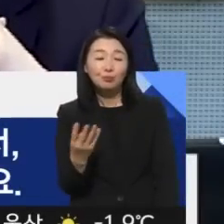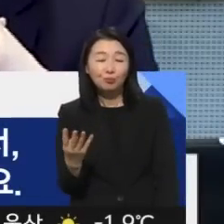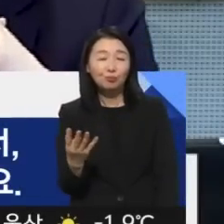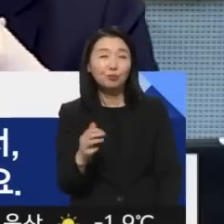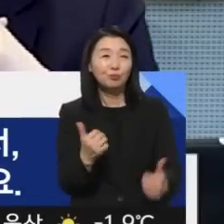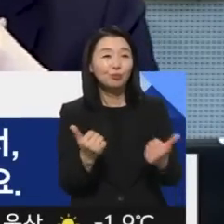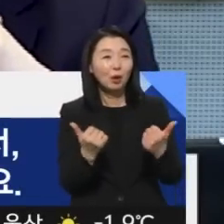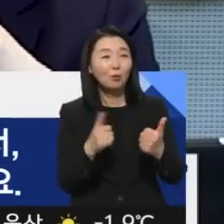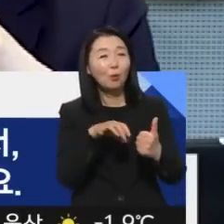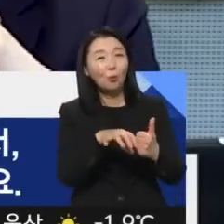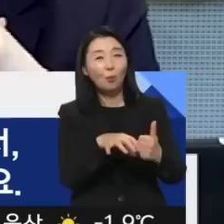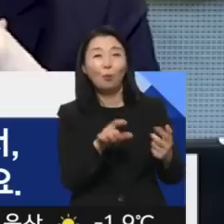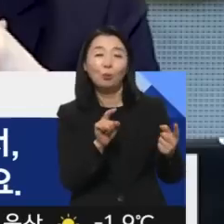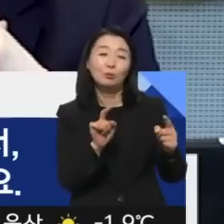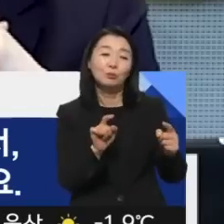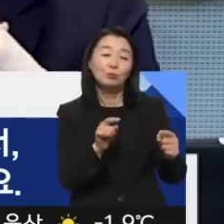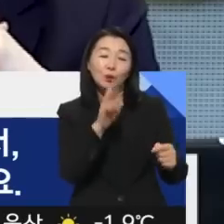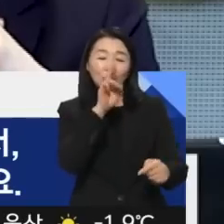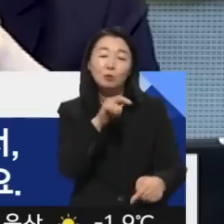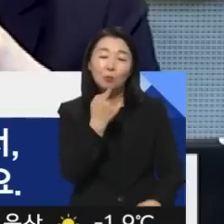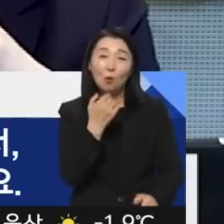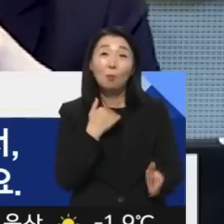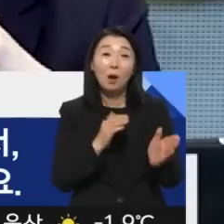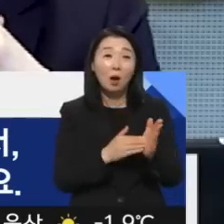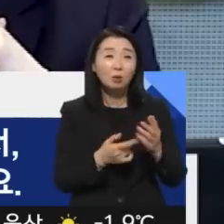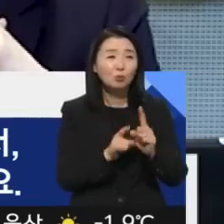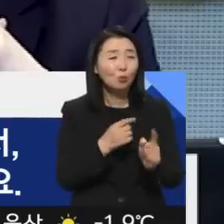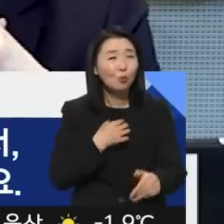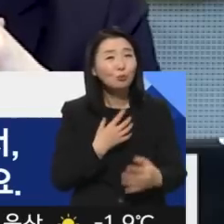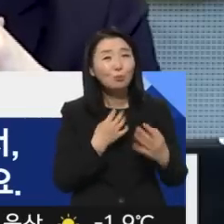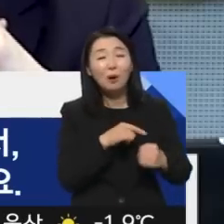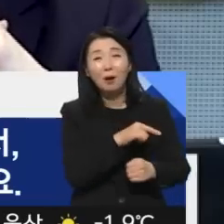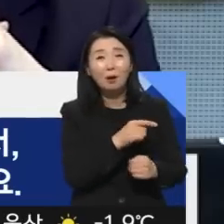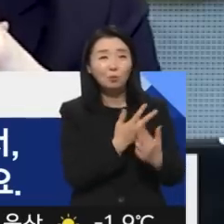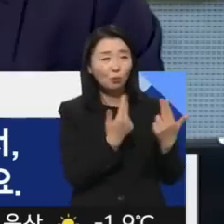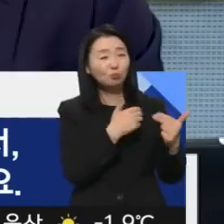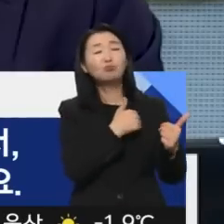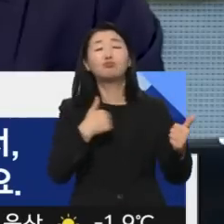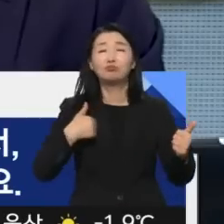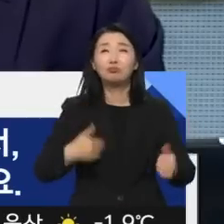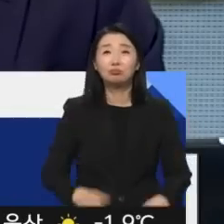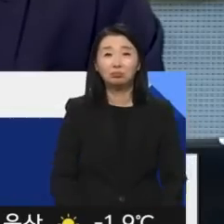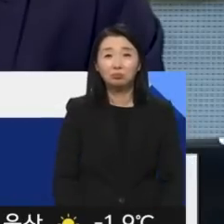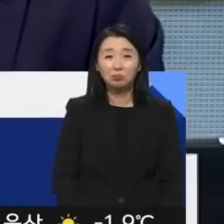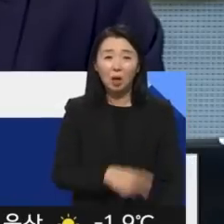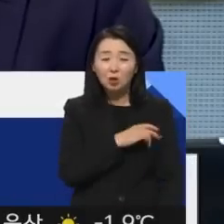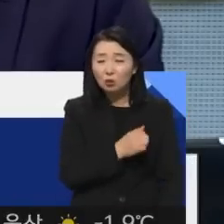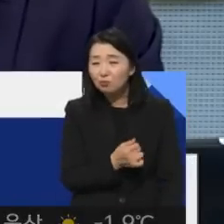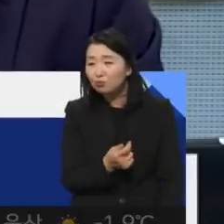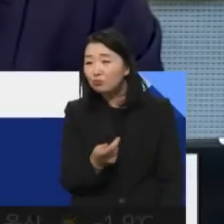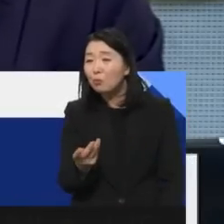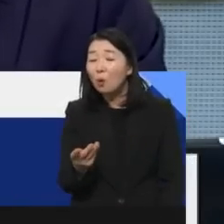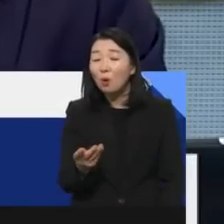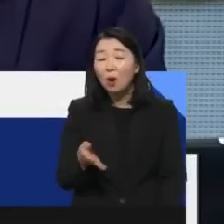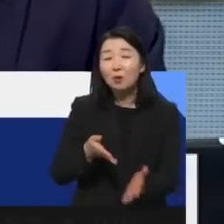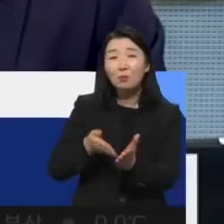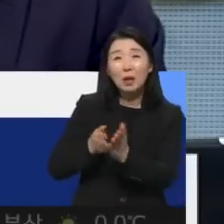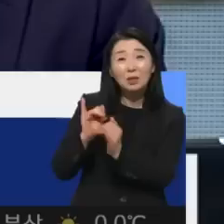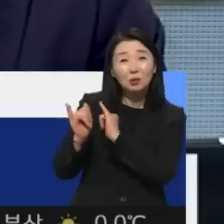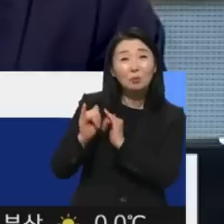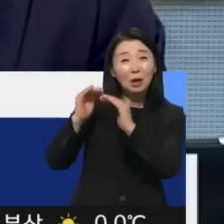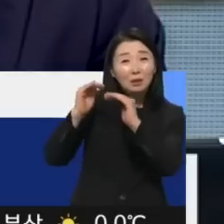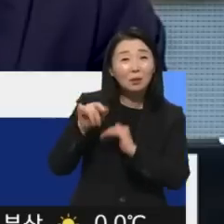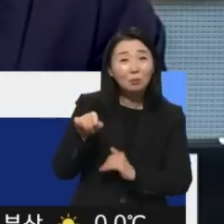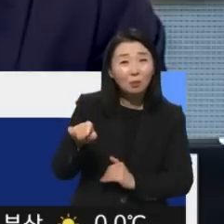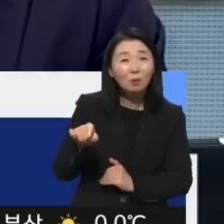하고 해서 네. 뭐 오히려 저희들이 염려를 많이 했는데 본인은 그래도 당당하시더라고요. 네. 일부 의원들이 뭐 어디 언론에 나가서 그런 인터뷰하는 거에